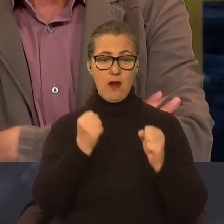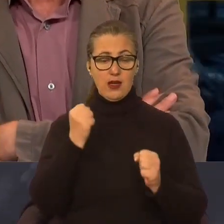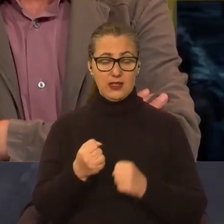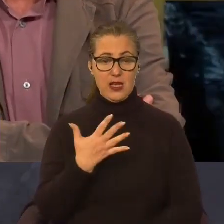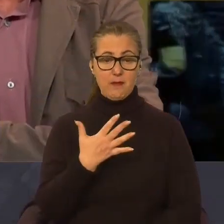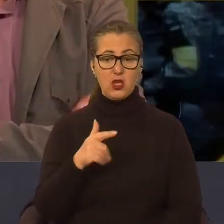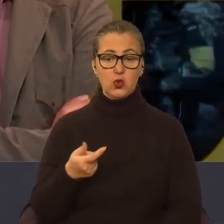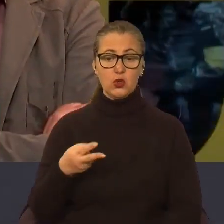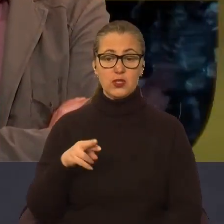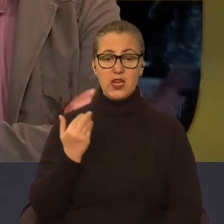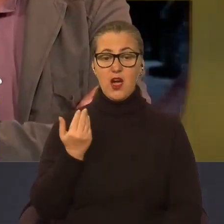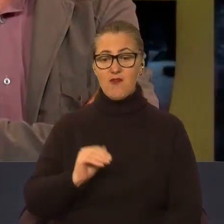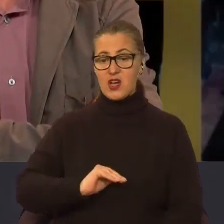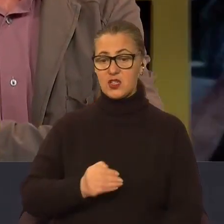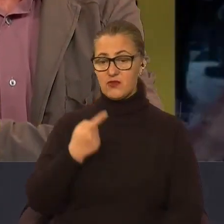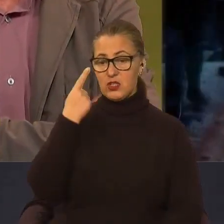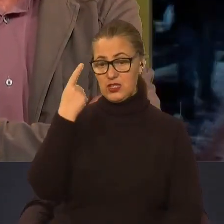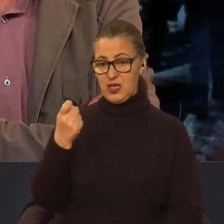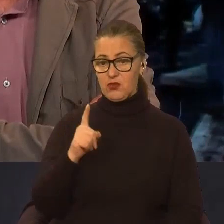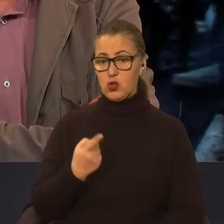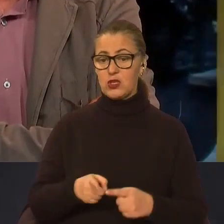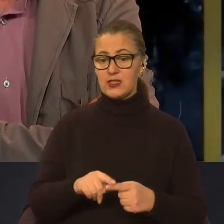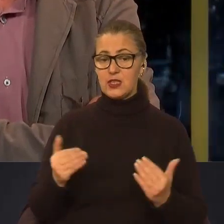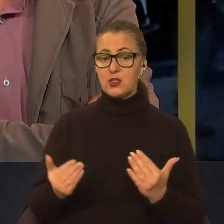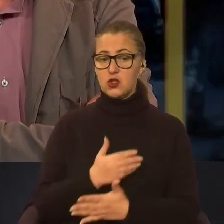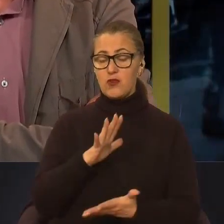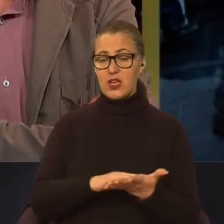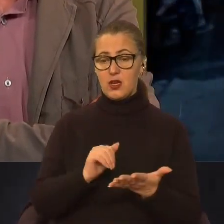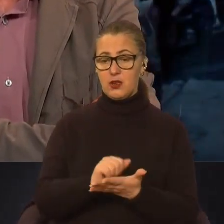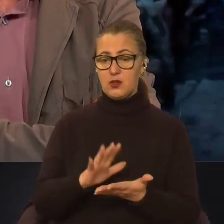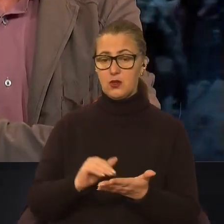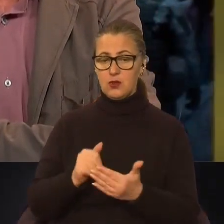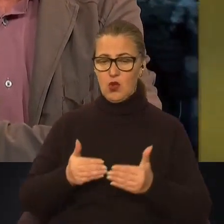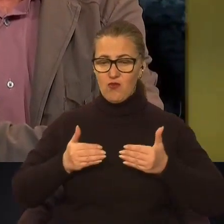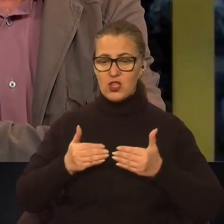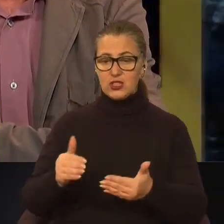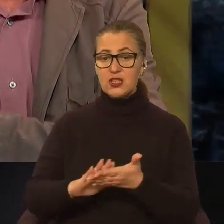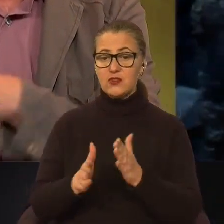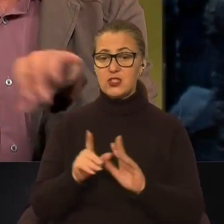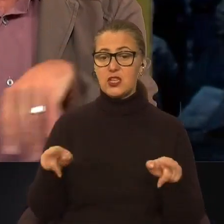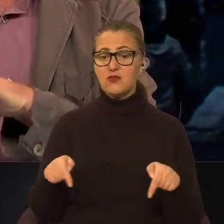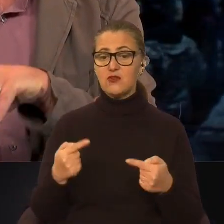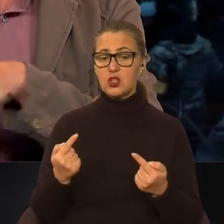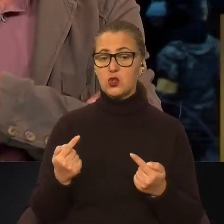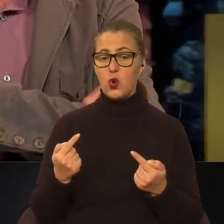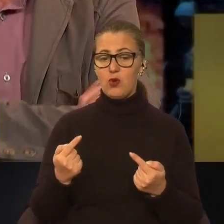на ваша компанія заявила що ось ці нові руйнування відкинули стан відновлення